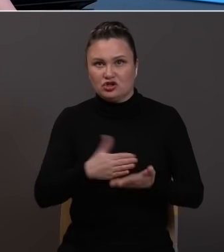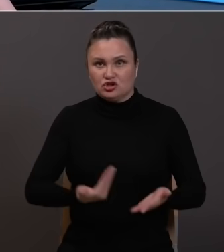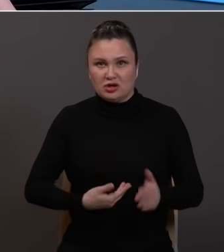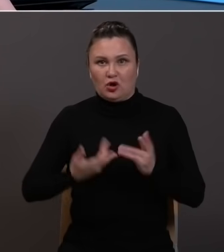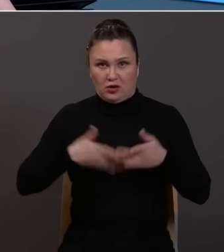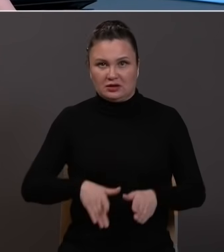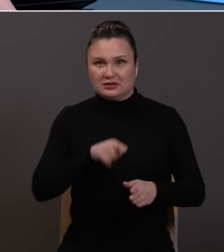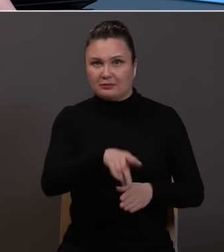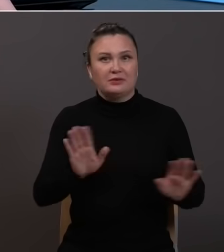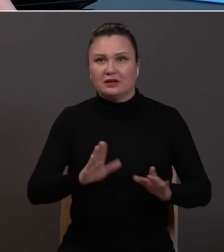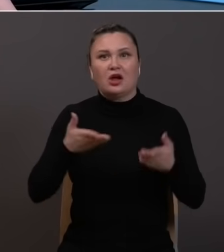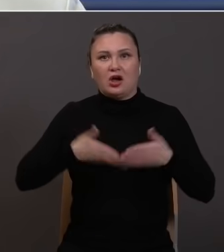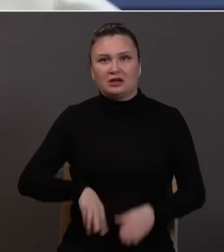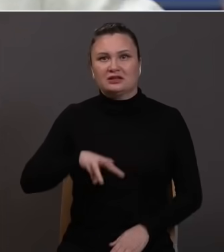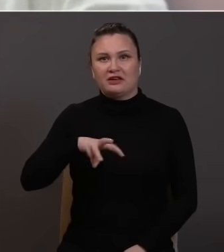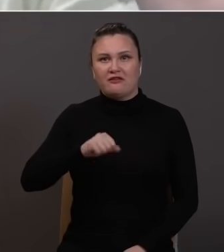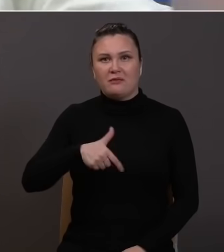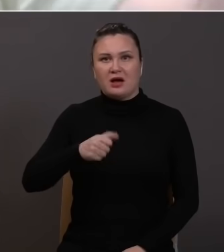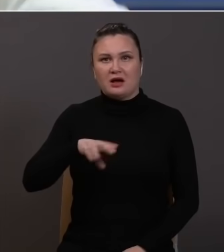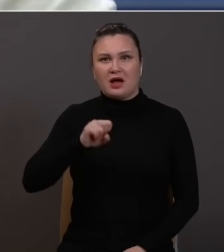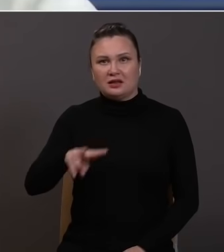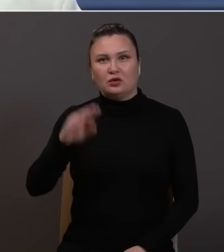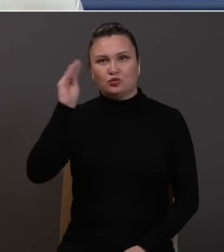Нет, родился я в Магадане, учился я в